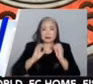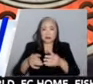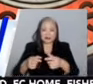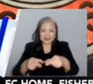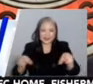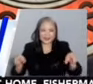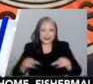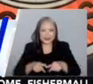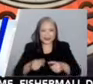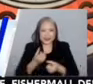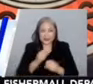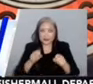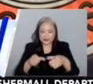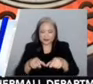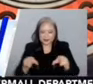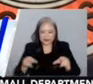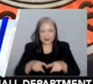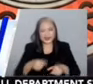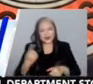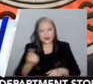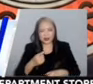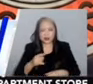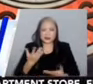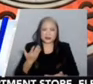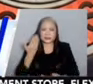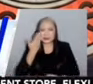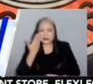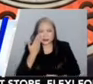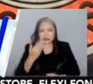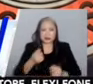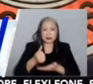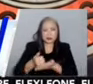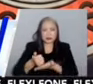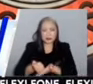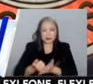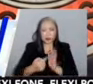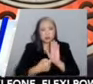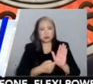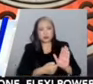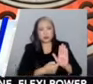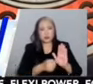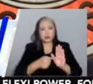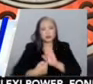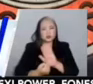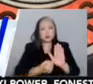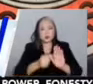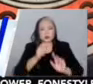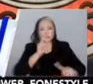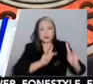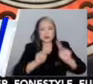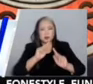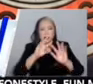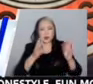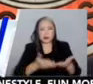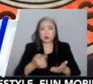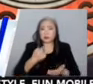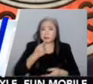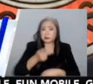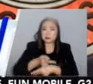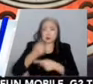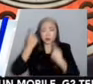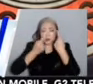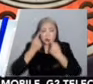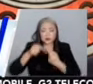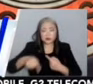just propaganda footages, no? To show the world they really cared about